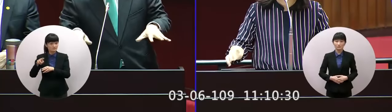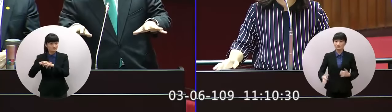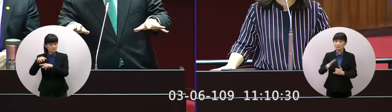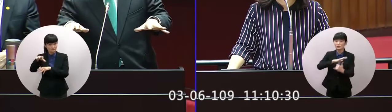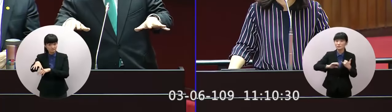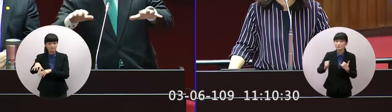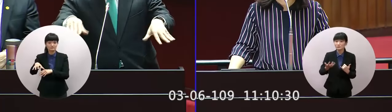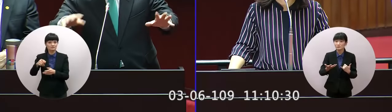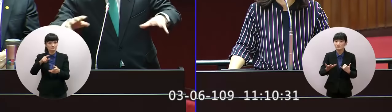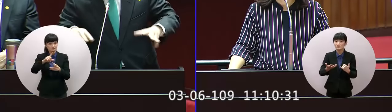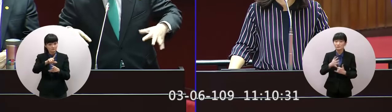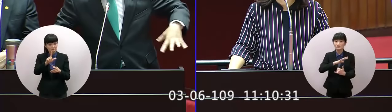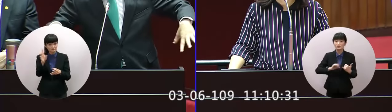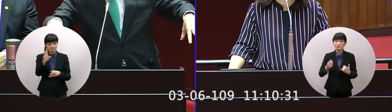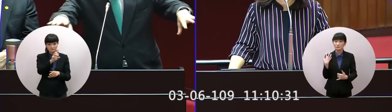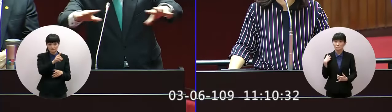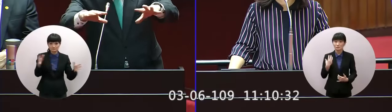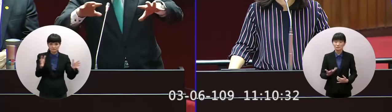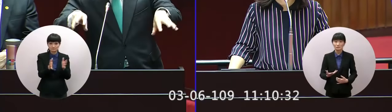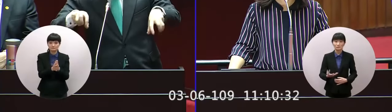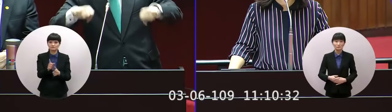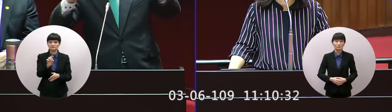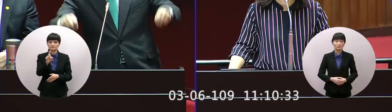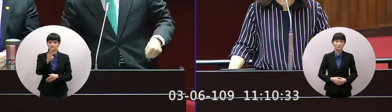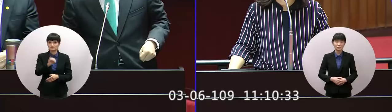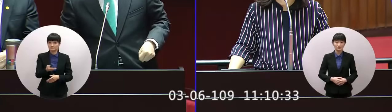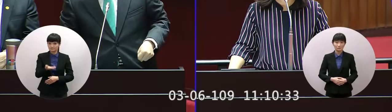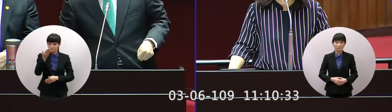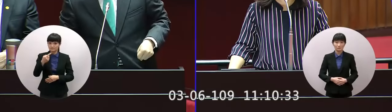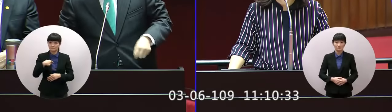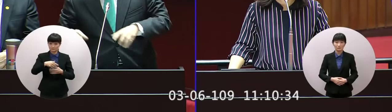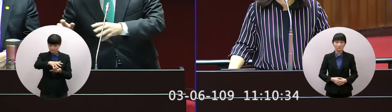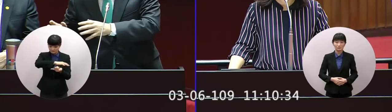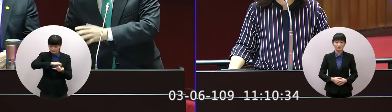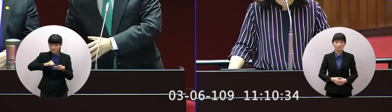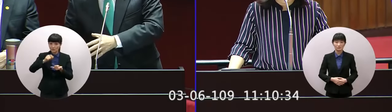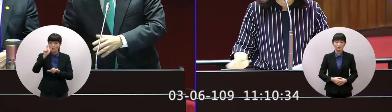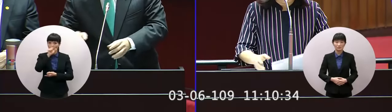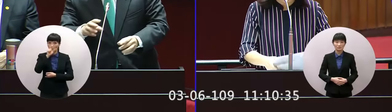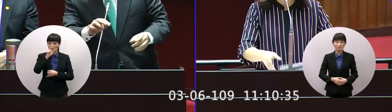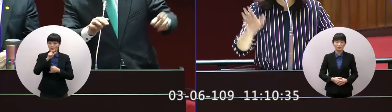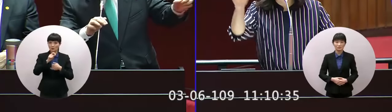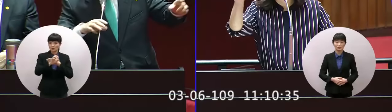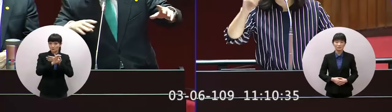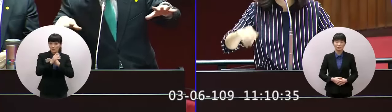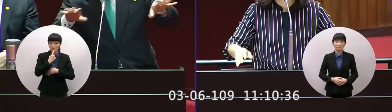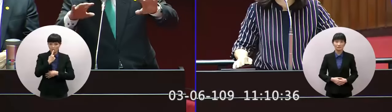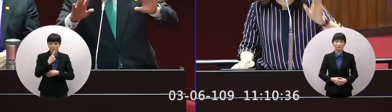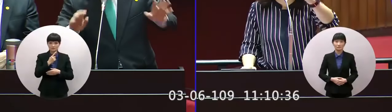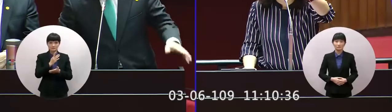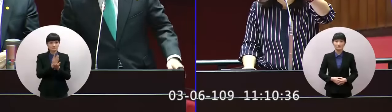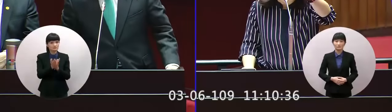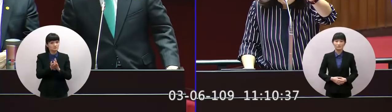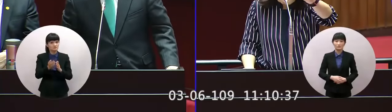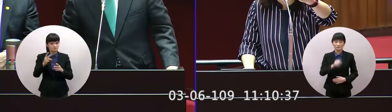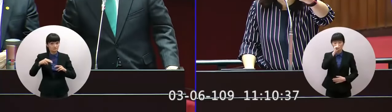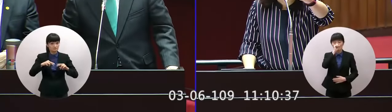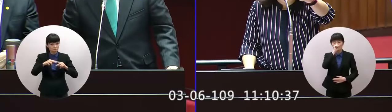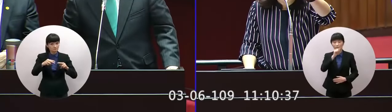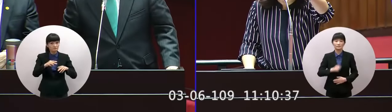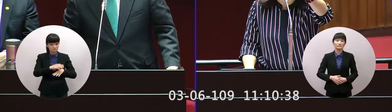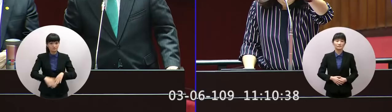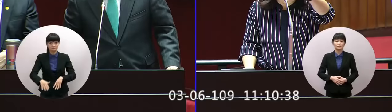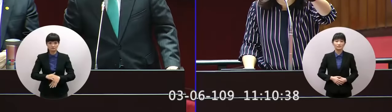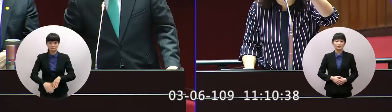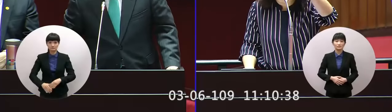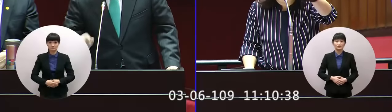的，所以我们全国性的14、9次，我们可以去调整啊。那现在院长又指示过来，我会再跟这个来再处。 我